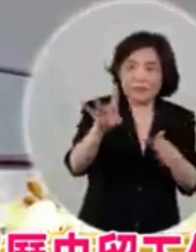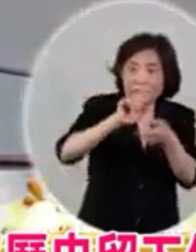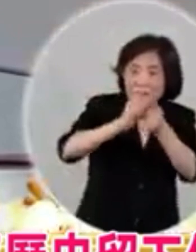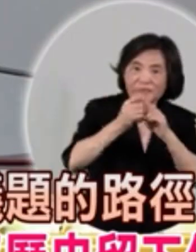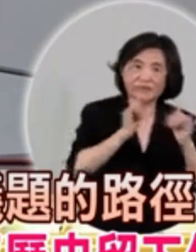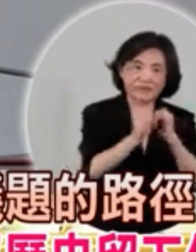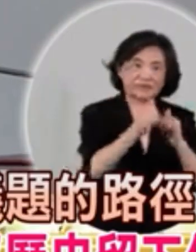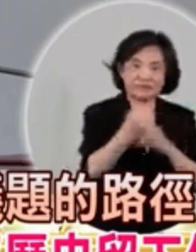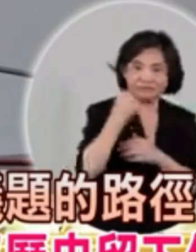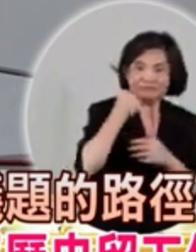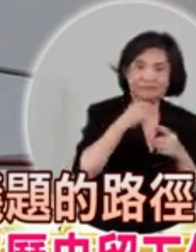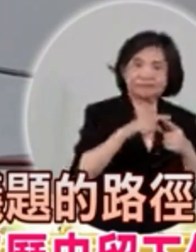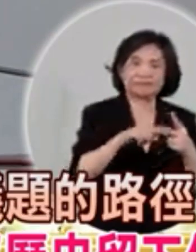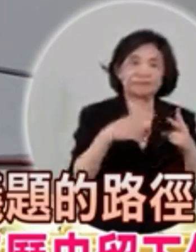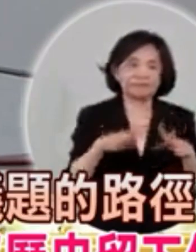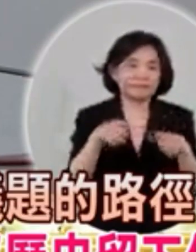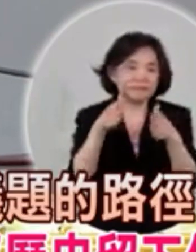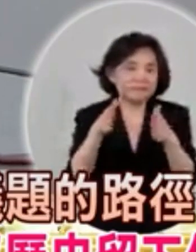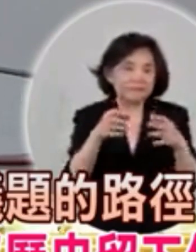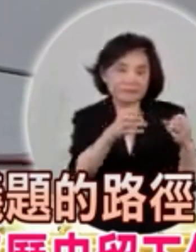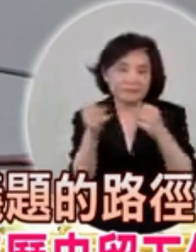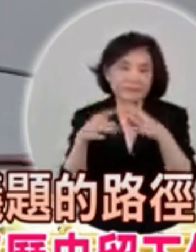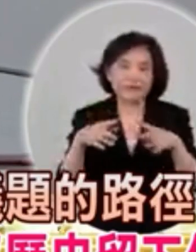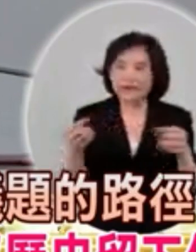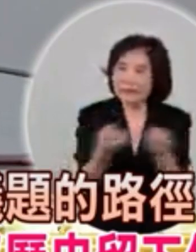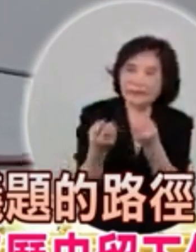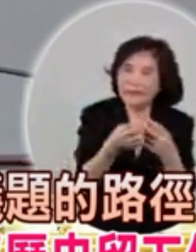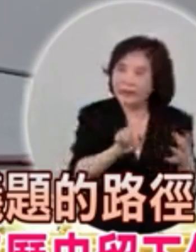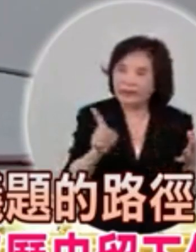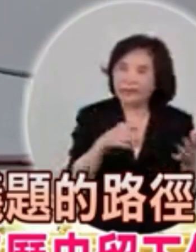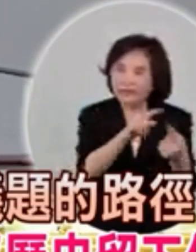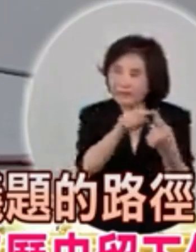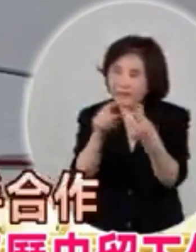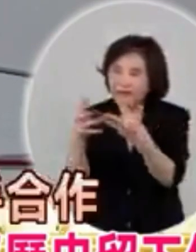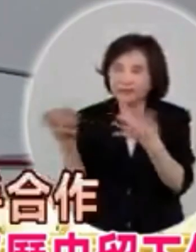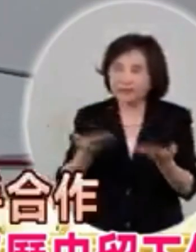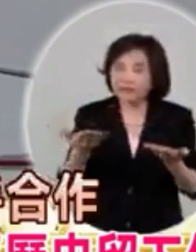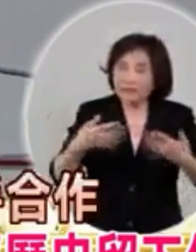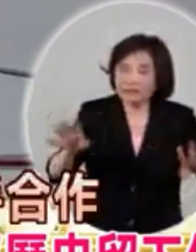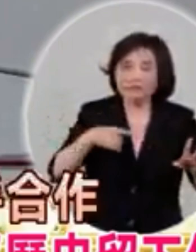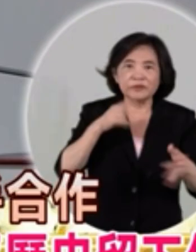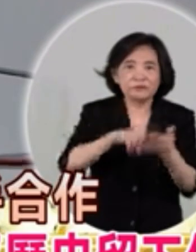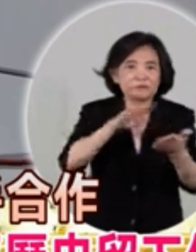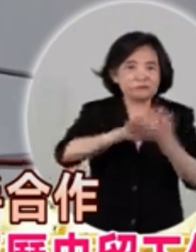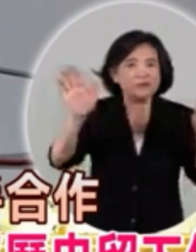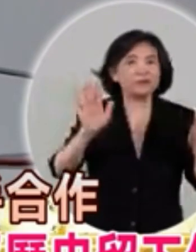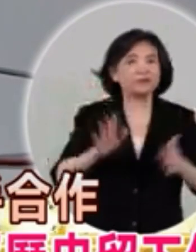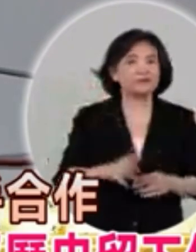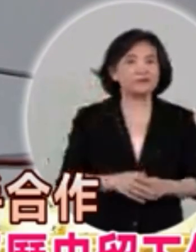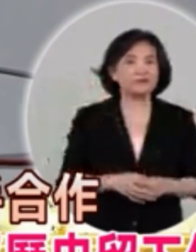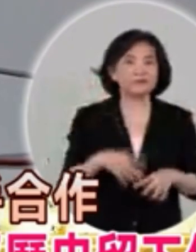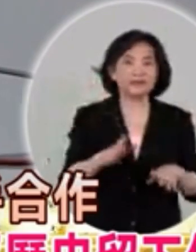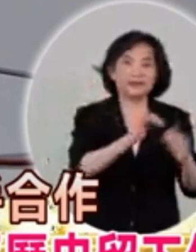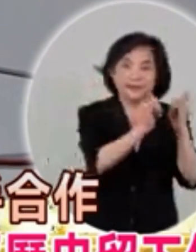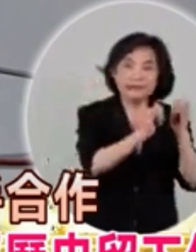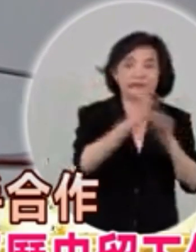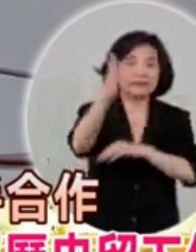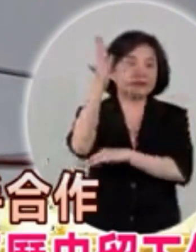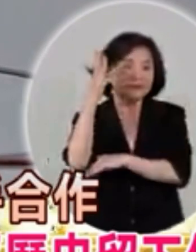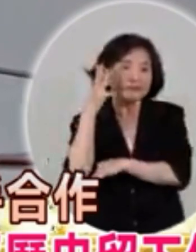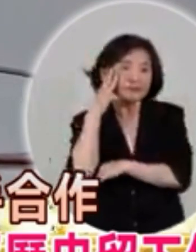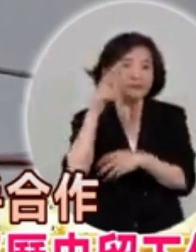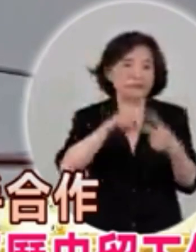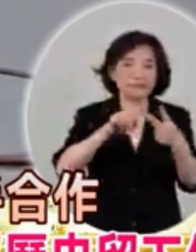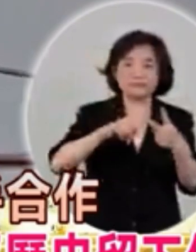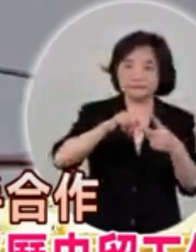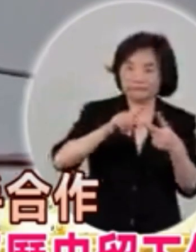共同来寻求解决这些议题的路径，让社会和政治部门携手